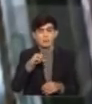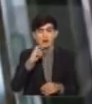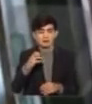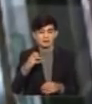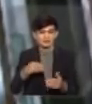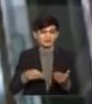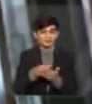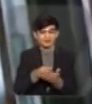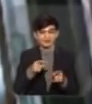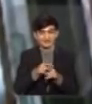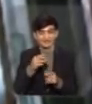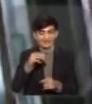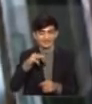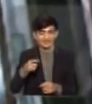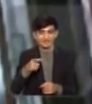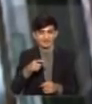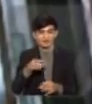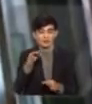запросу там